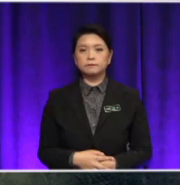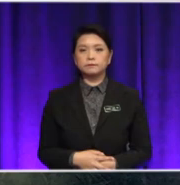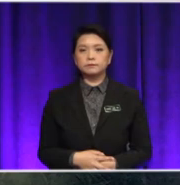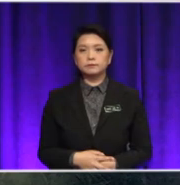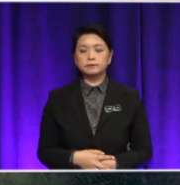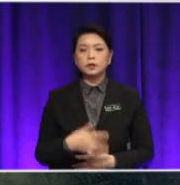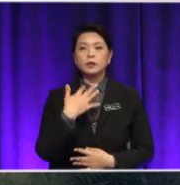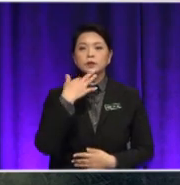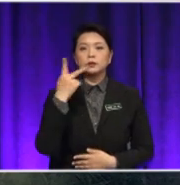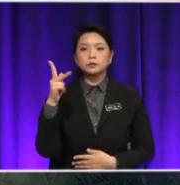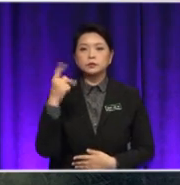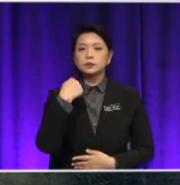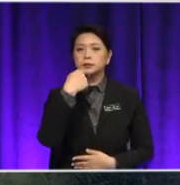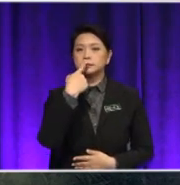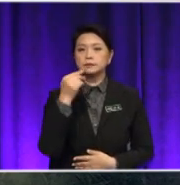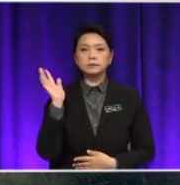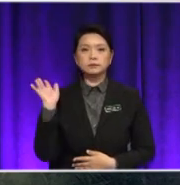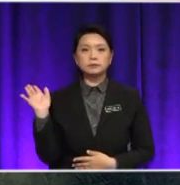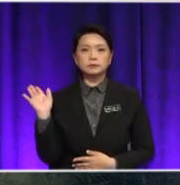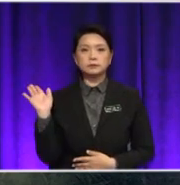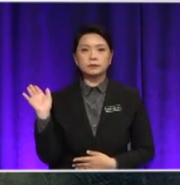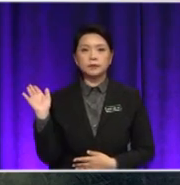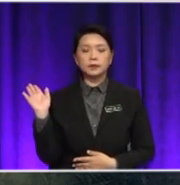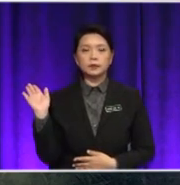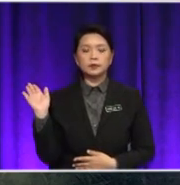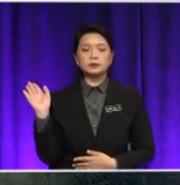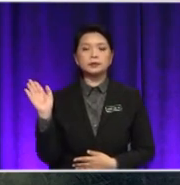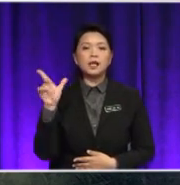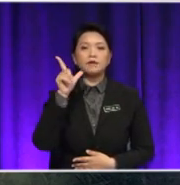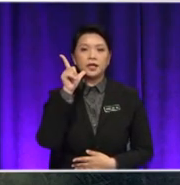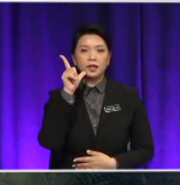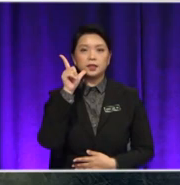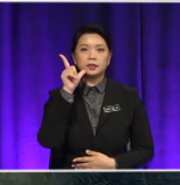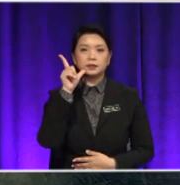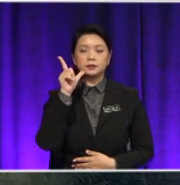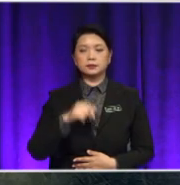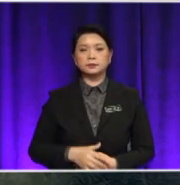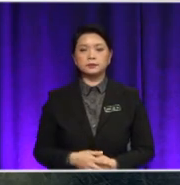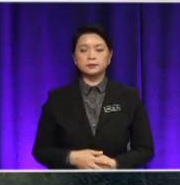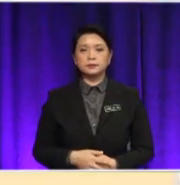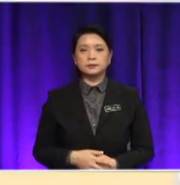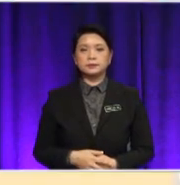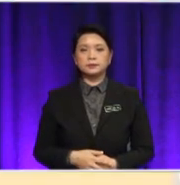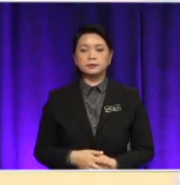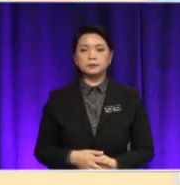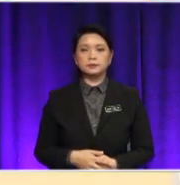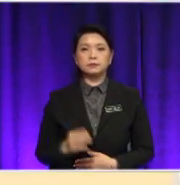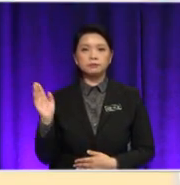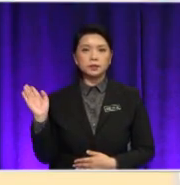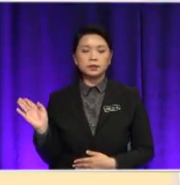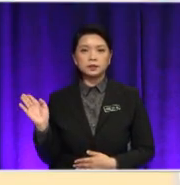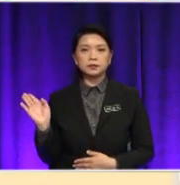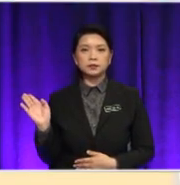Seterusnya, warna kuning. Siapa tadi warna kuning? Kuning siapa? Lavanya. Lavanya. Okey, Lavanya. Pingsan ni, boleh